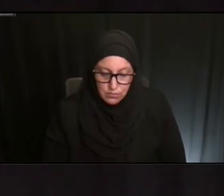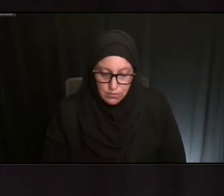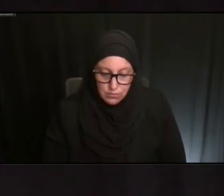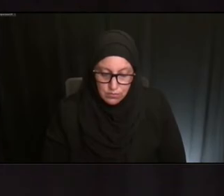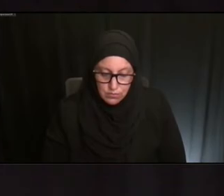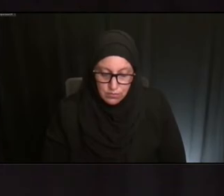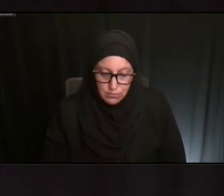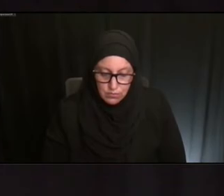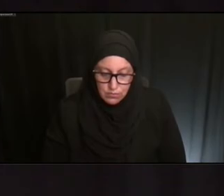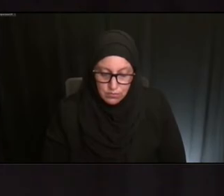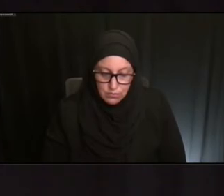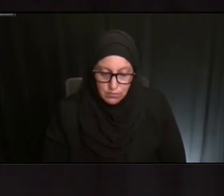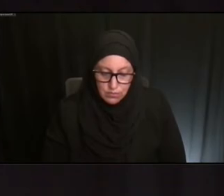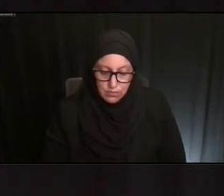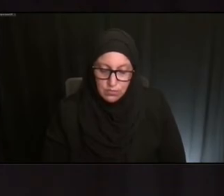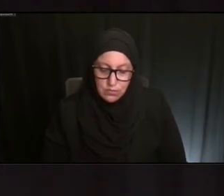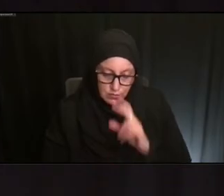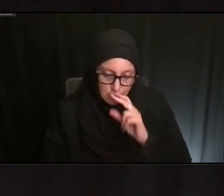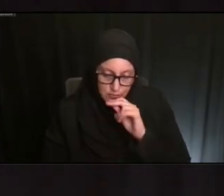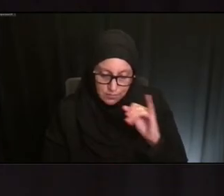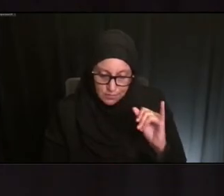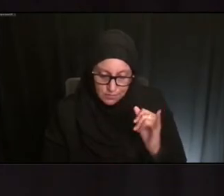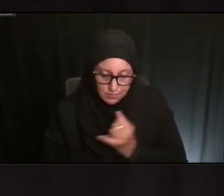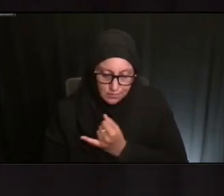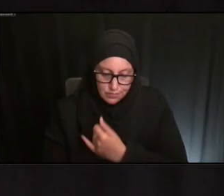أشهد أن لكم قد